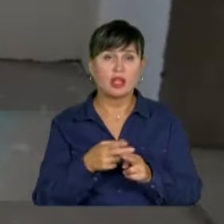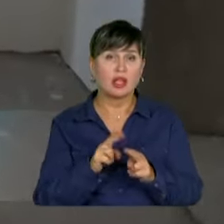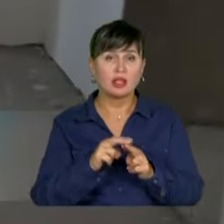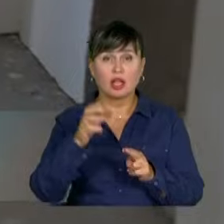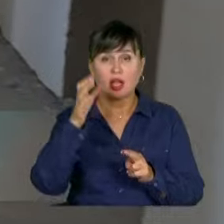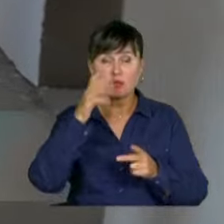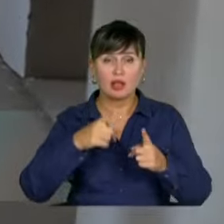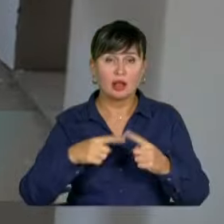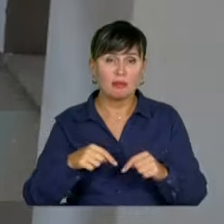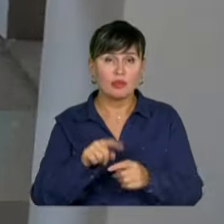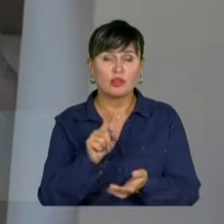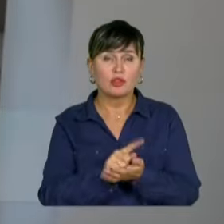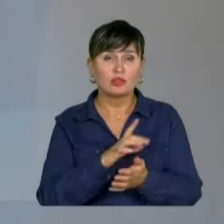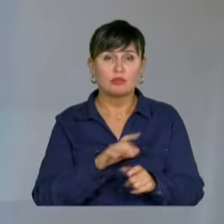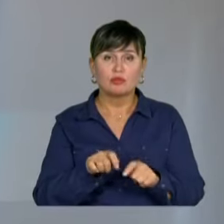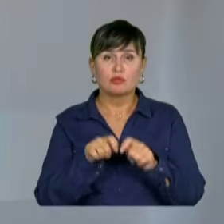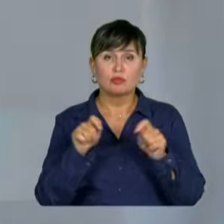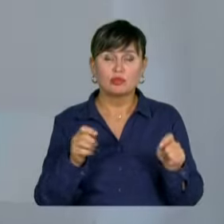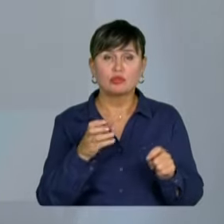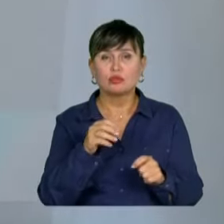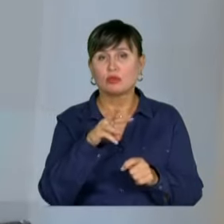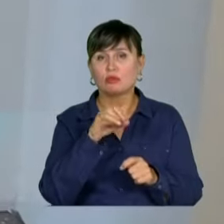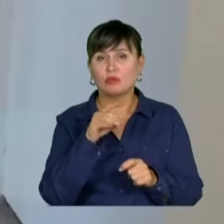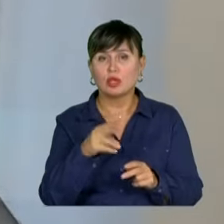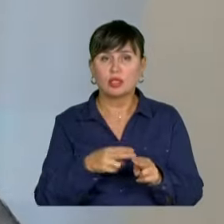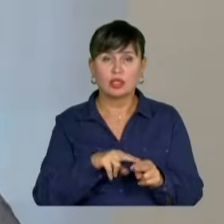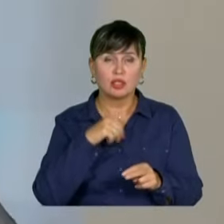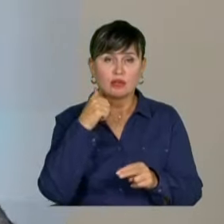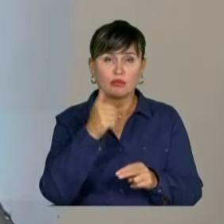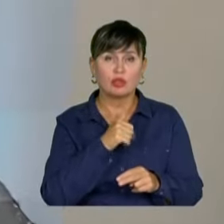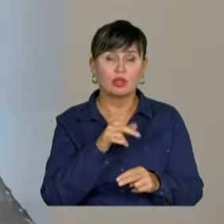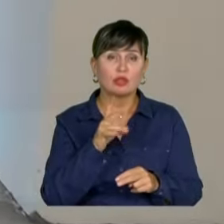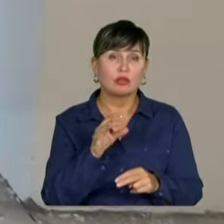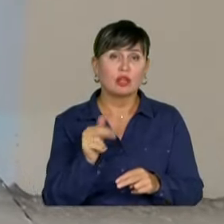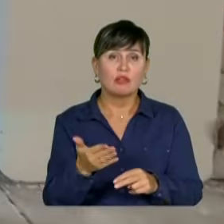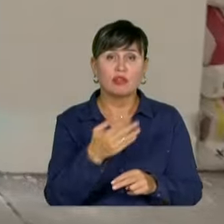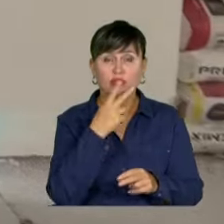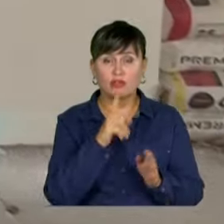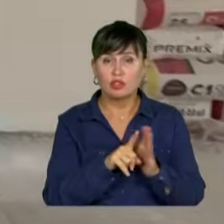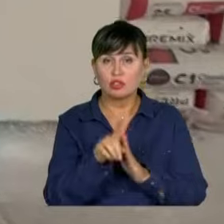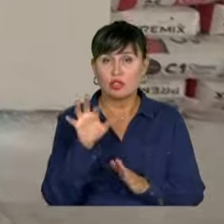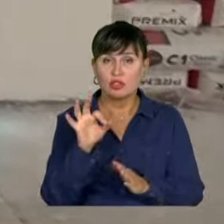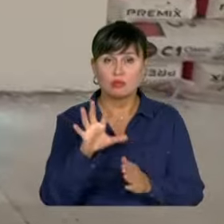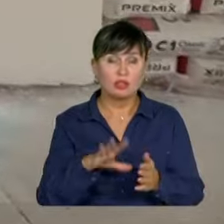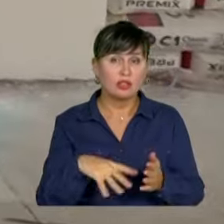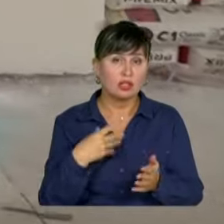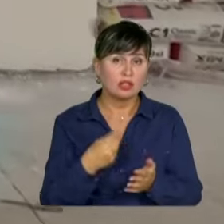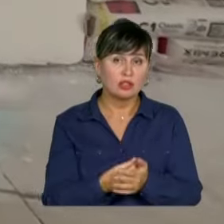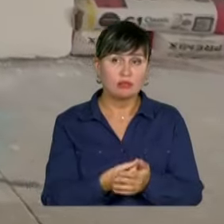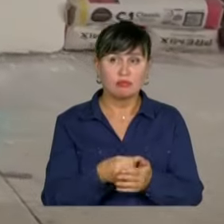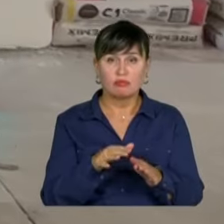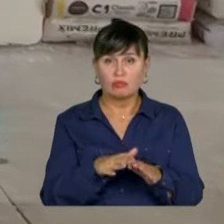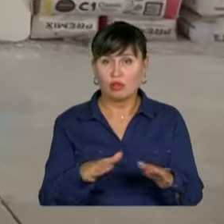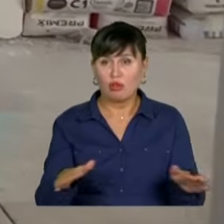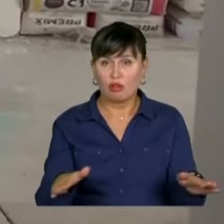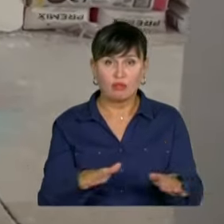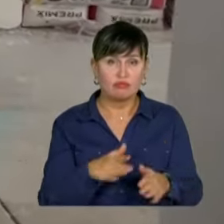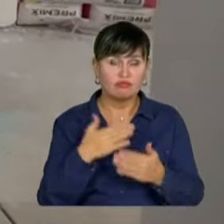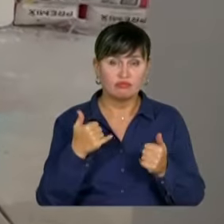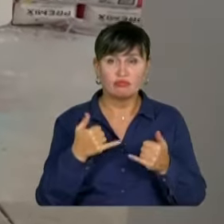образовательный объект должны были сдать в эксплуатацию еще в марте этого года. Но, как видите, в начале октября здесь до сих пор голые полы и потолки,